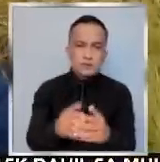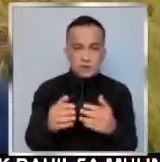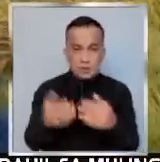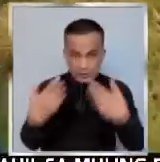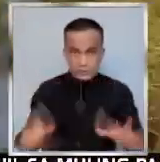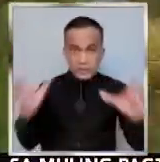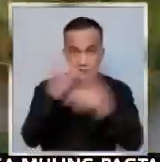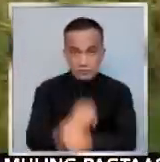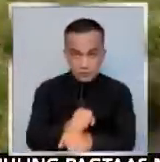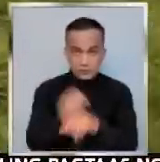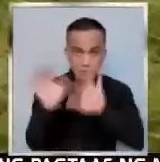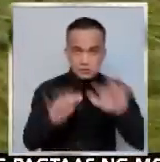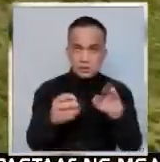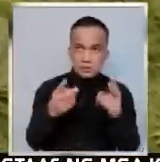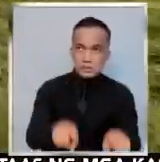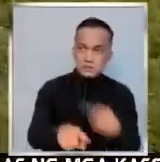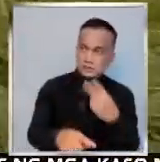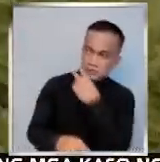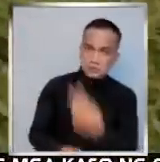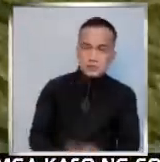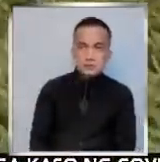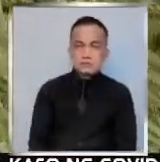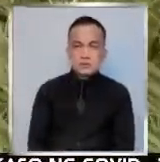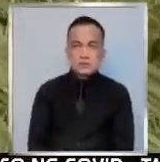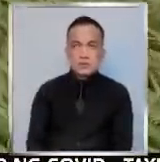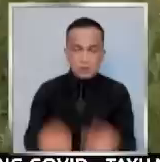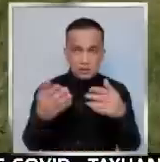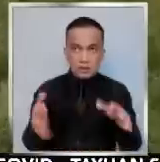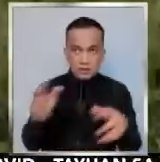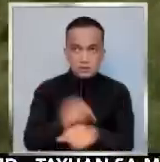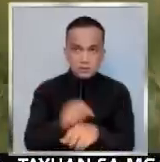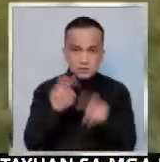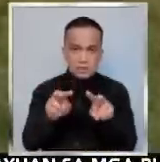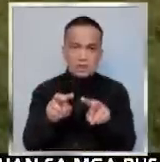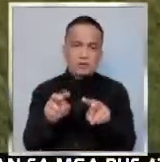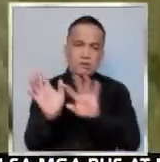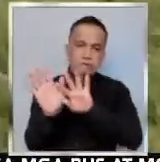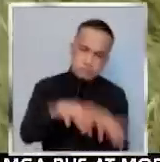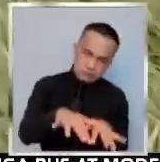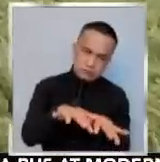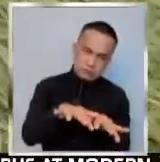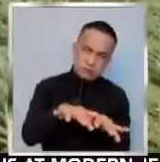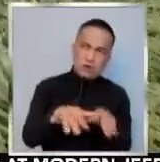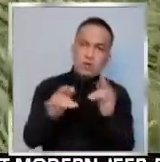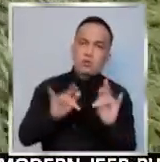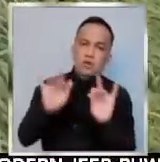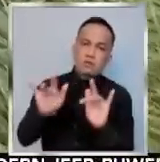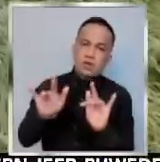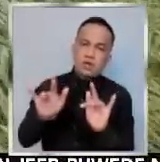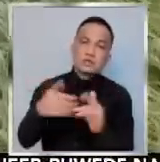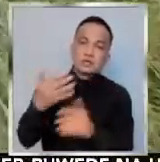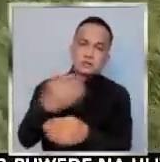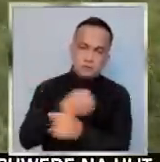na ang nangyari. After dumaan ni Karding, eto na. Kawawa. Bawi na lang next time. Ayon kay Mang